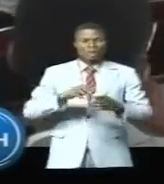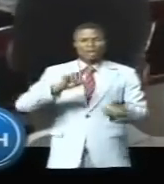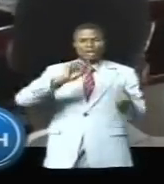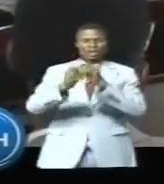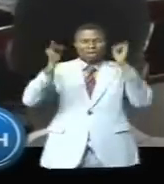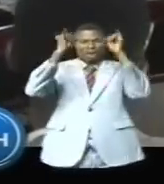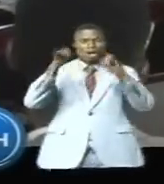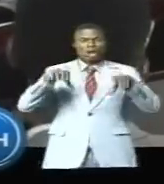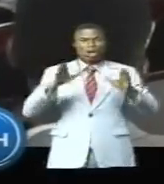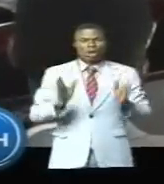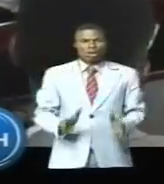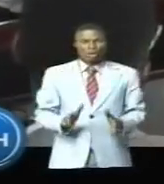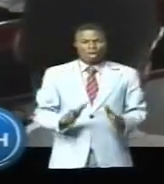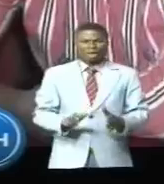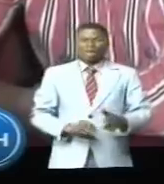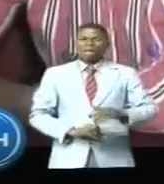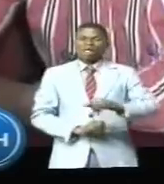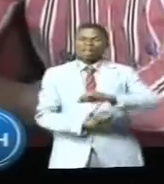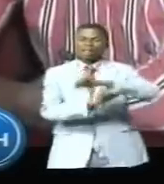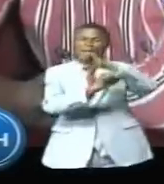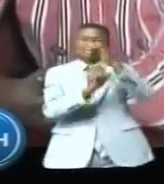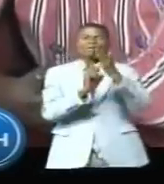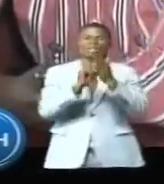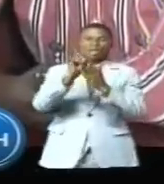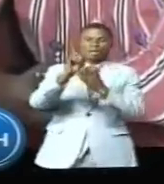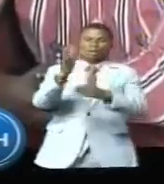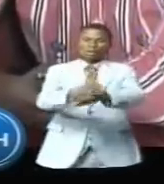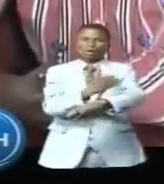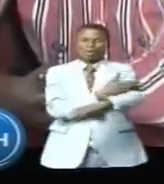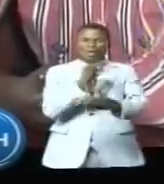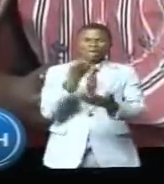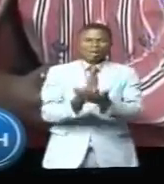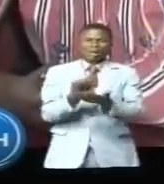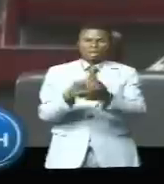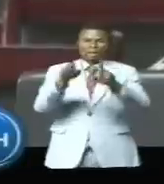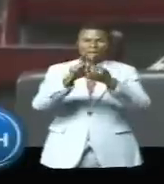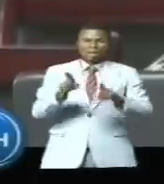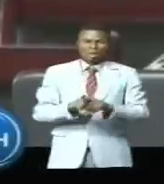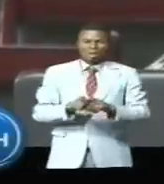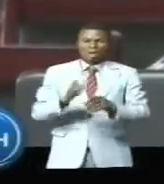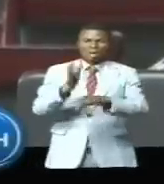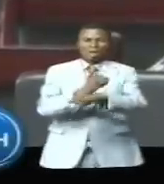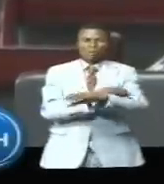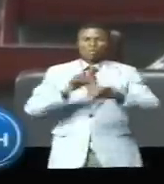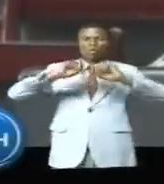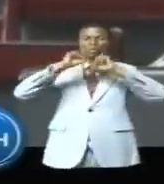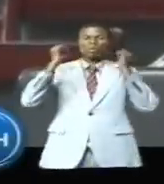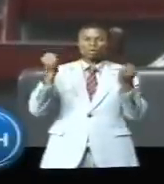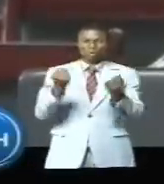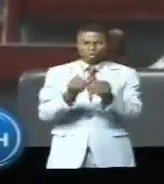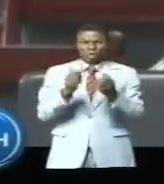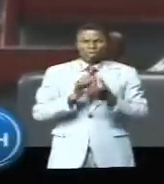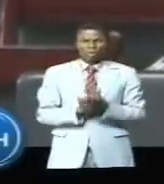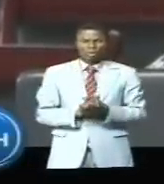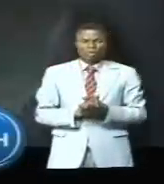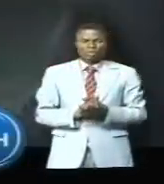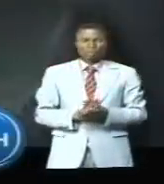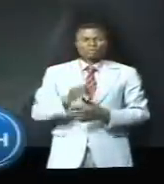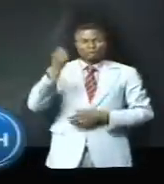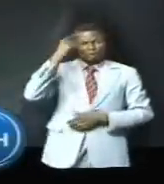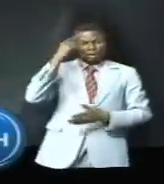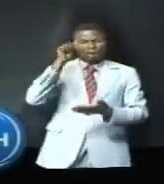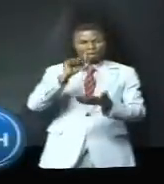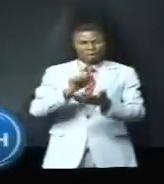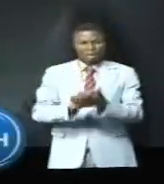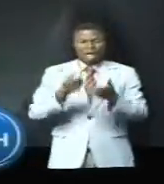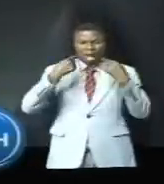numérique congolais un levier d'intégration, de croissance économique et de progrès social. Il est ordonnance des fois de